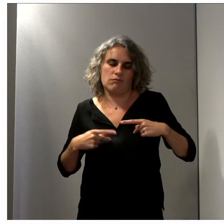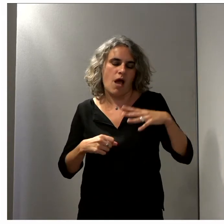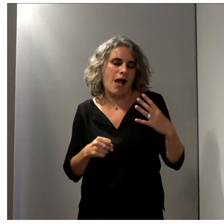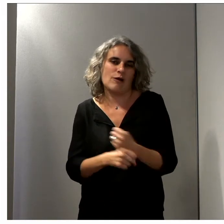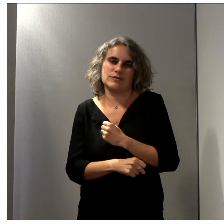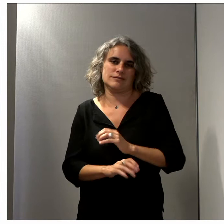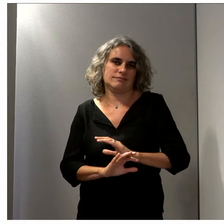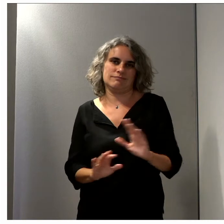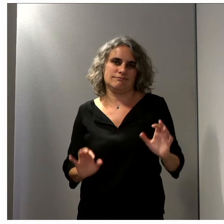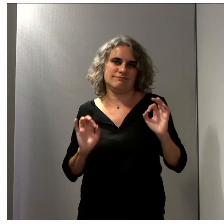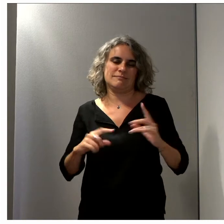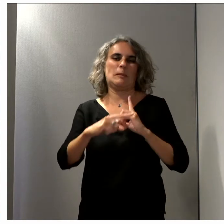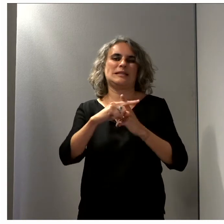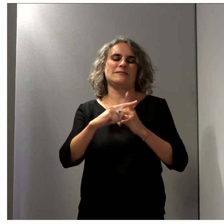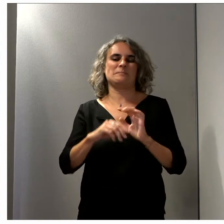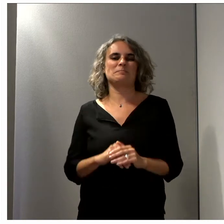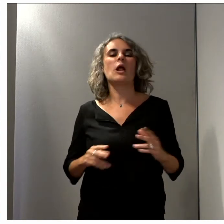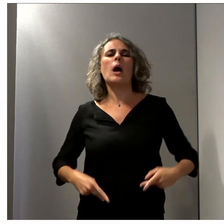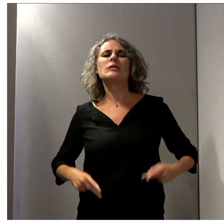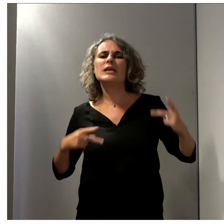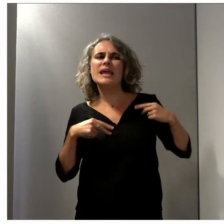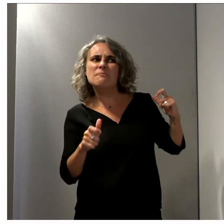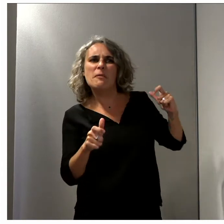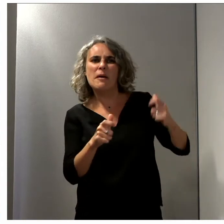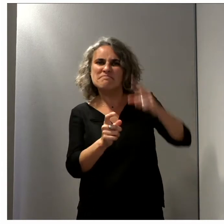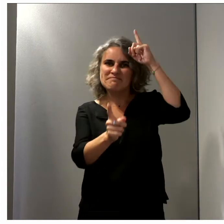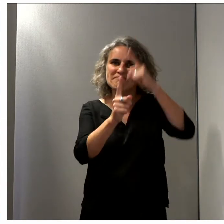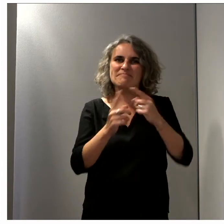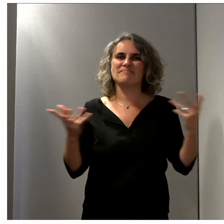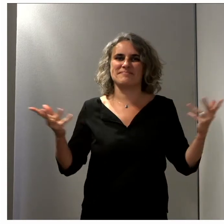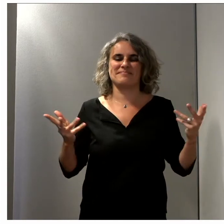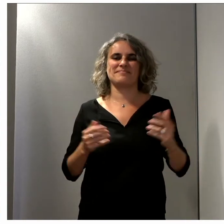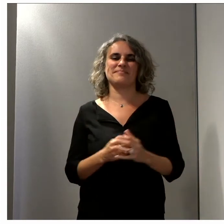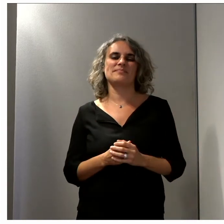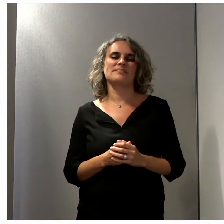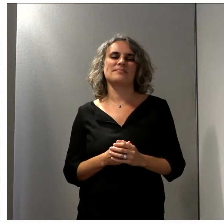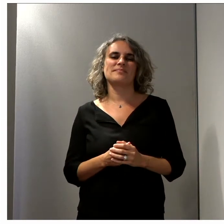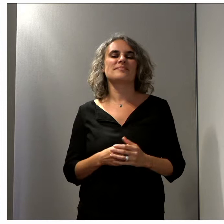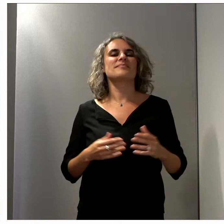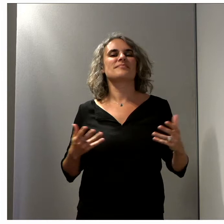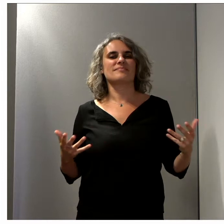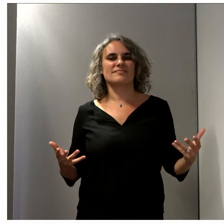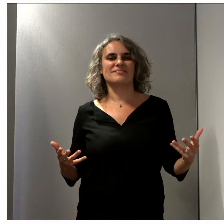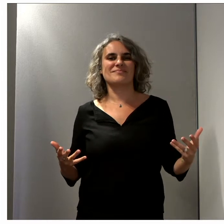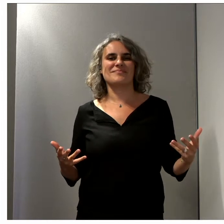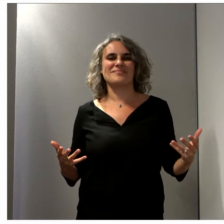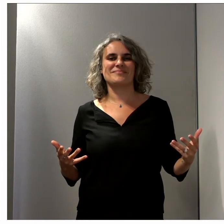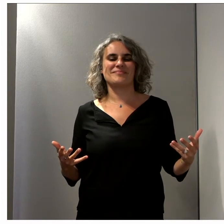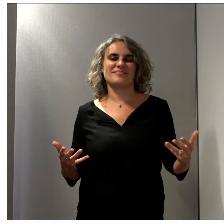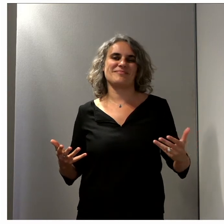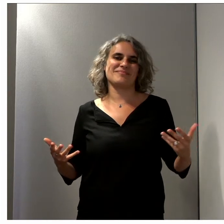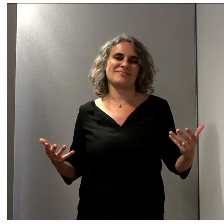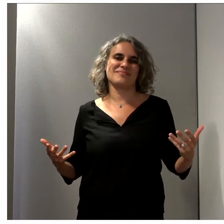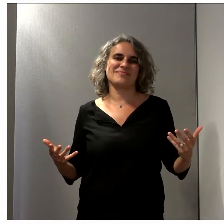était le but de ces ateliers? Tout simplement de faire le lancement de notre coopération